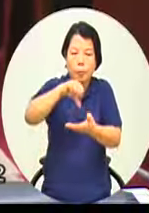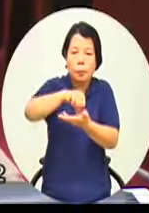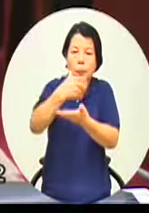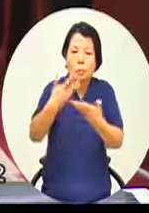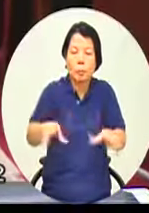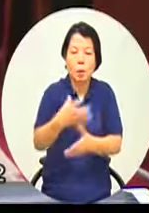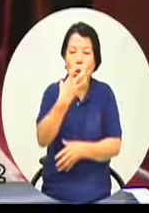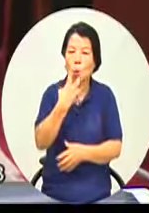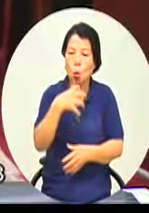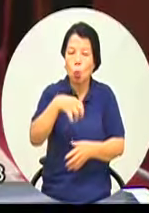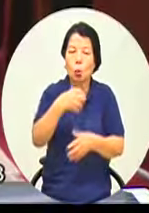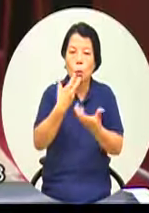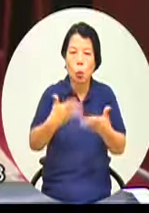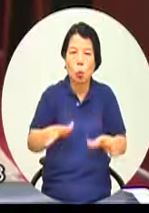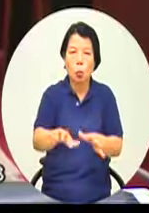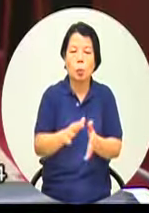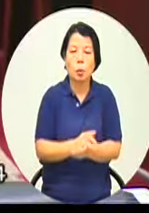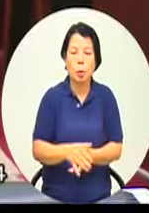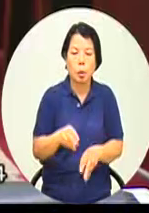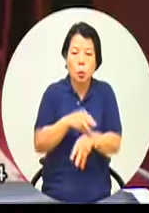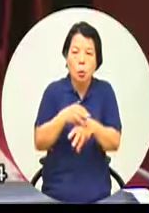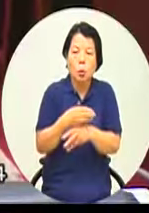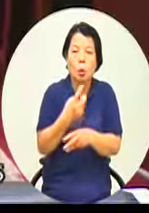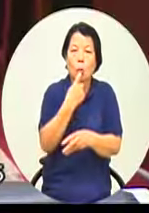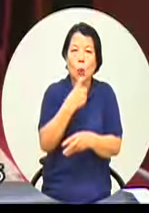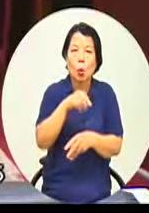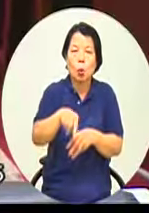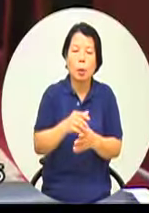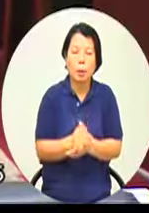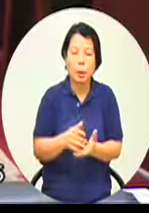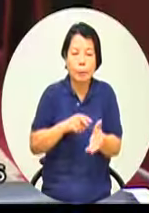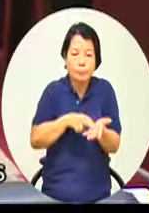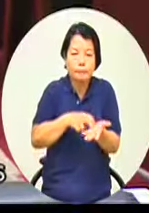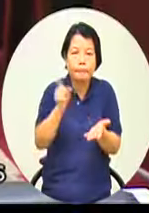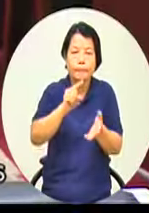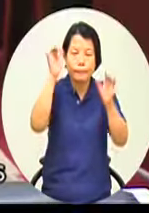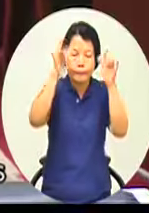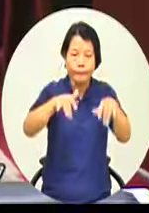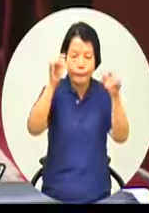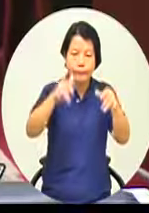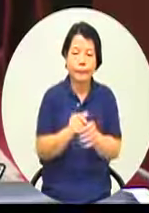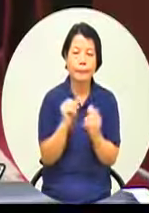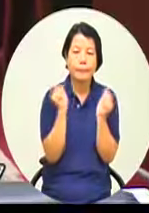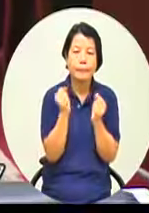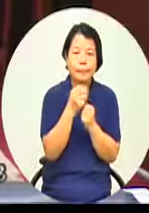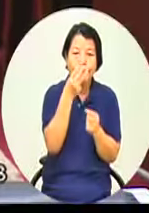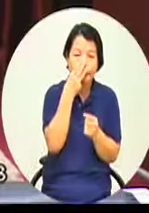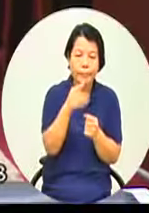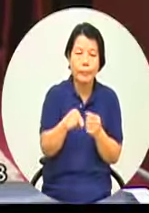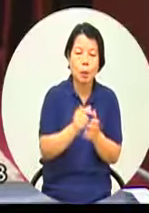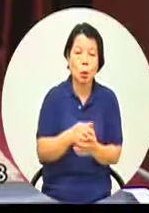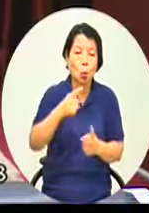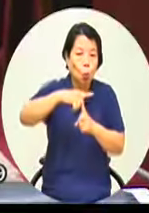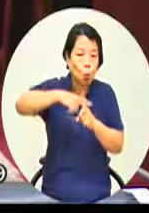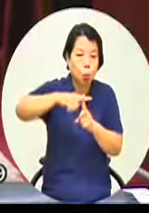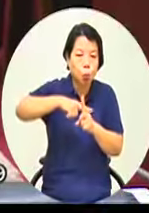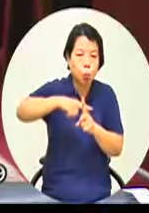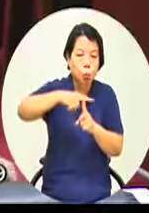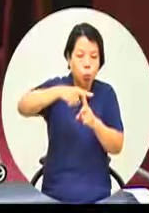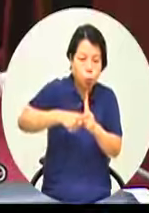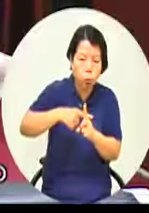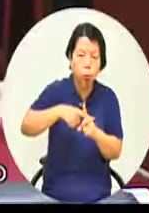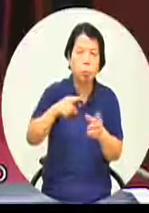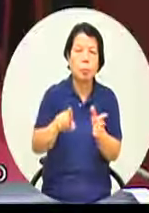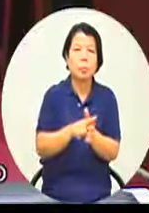乐，蜜做上盖惊啥咧嘛，上盖惊落雨啊。啊，当然还有寒害，温度伤过低时，冻起个生